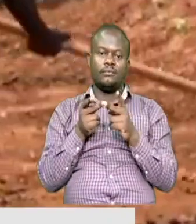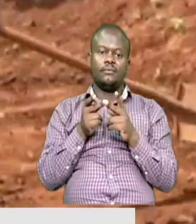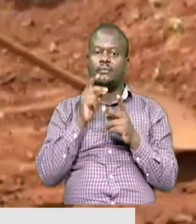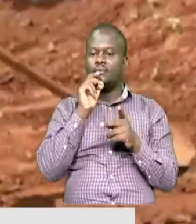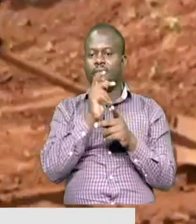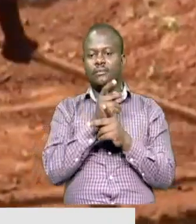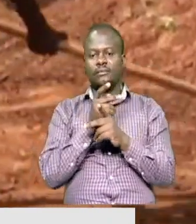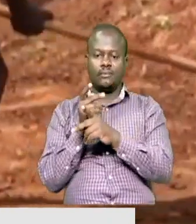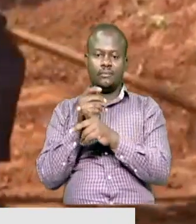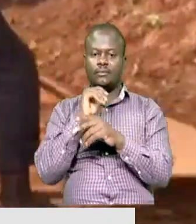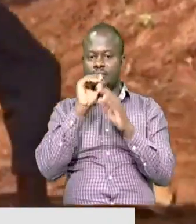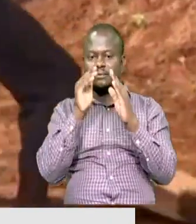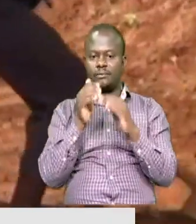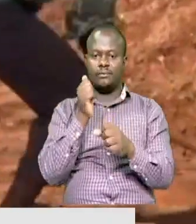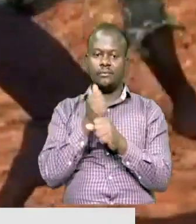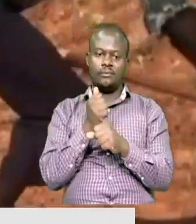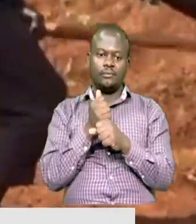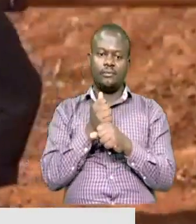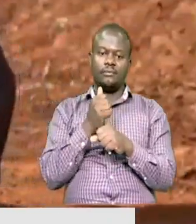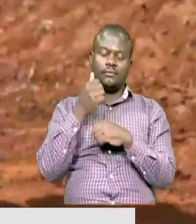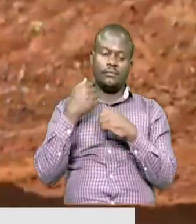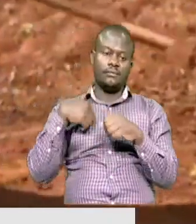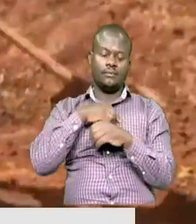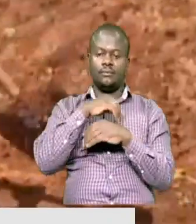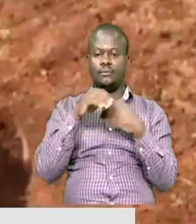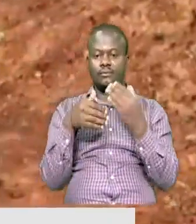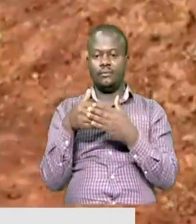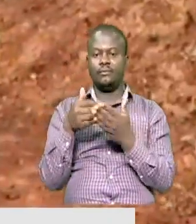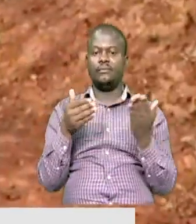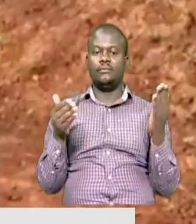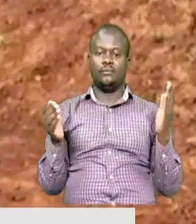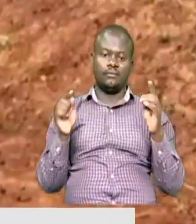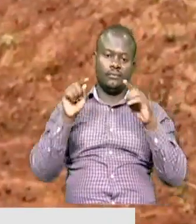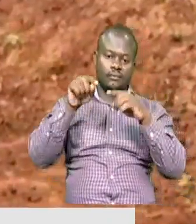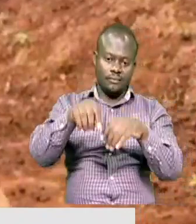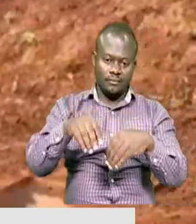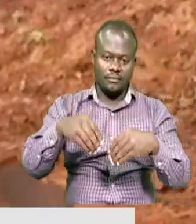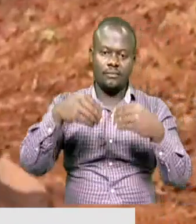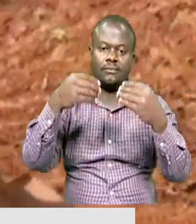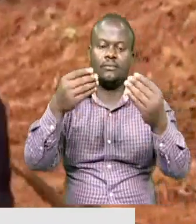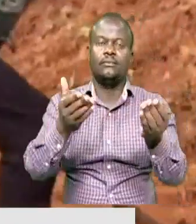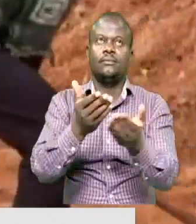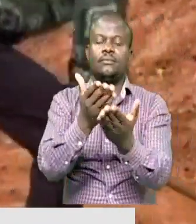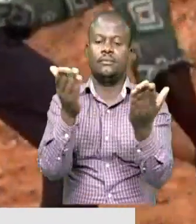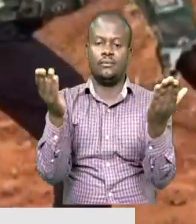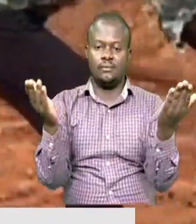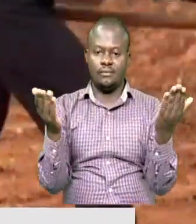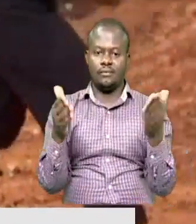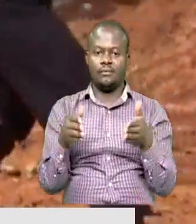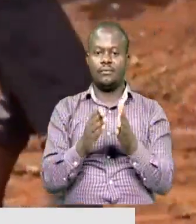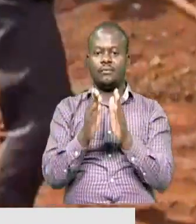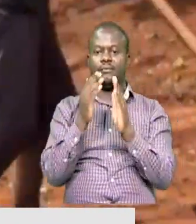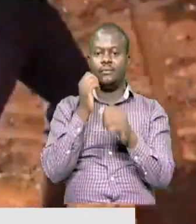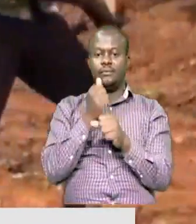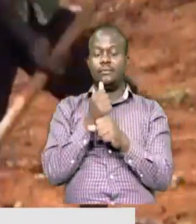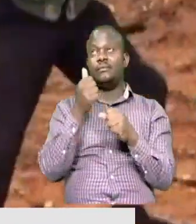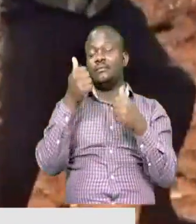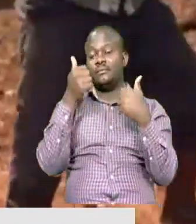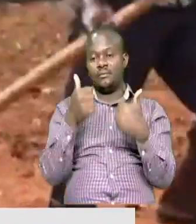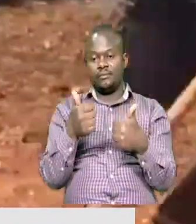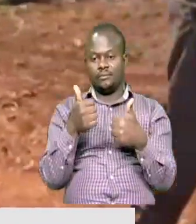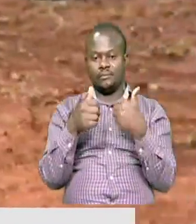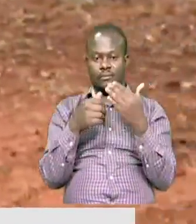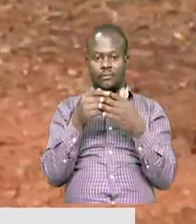muhatabara umuntu uhakora ubwo tubuze ati twebwe bakabajoba reka tuze duhashyire mu irembo twebwe herekeza mu muhanda wacu tuhakore habone niho